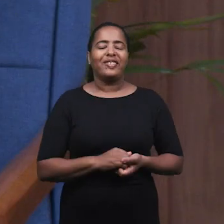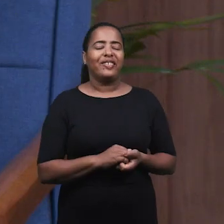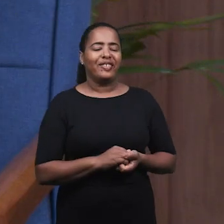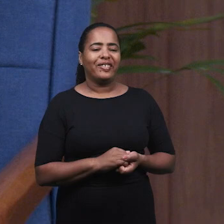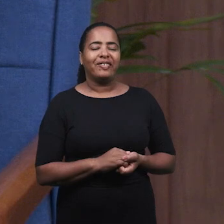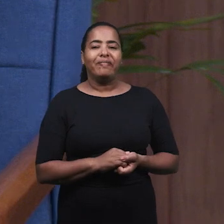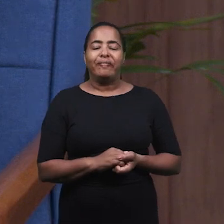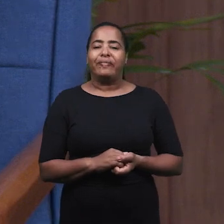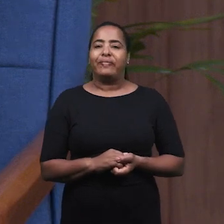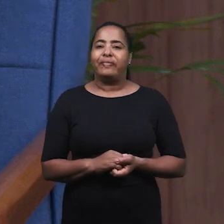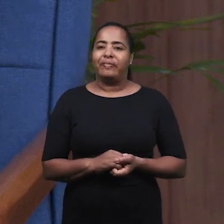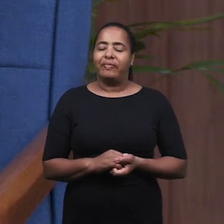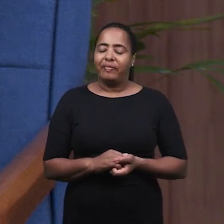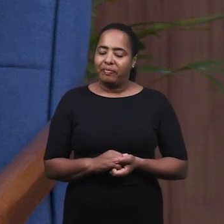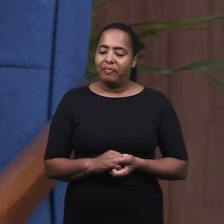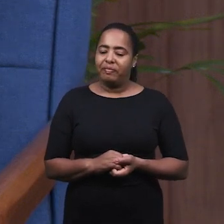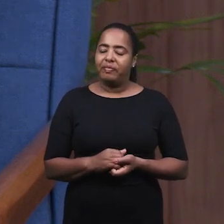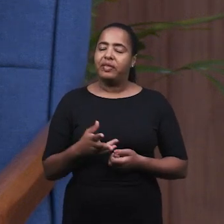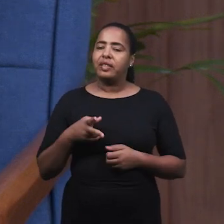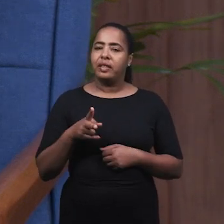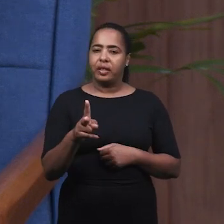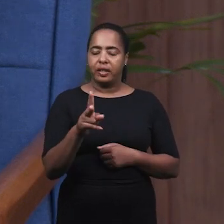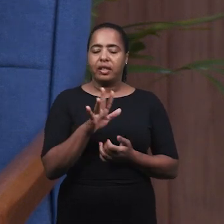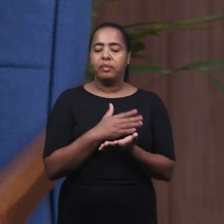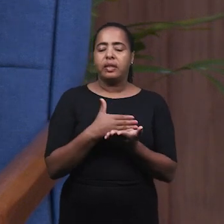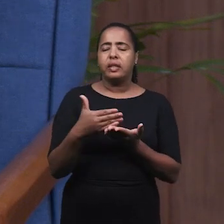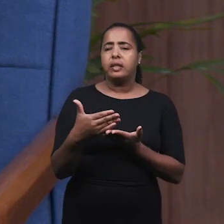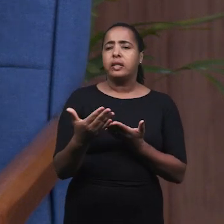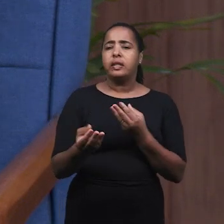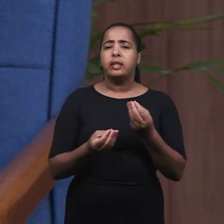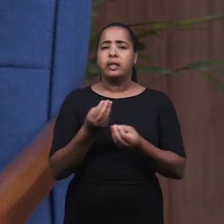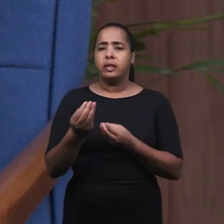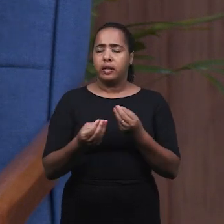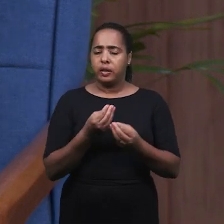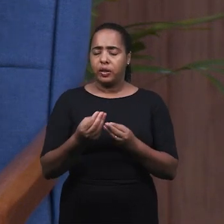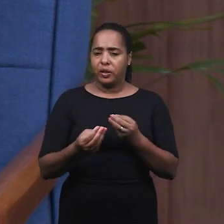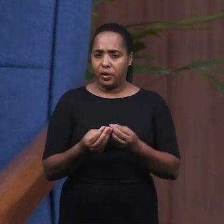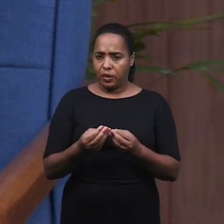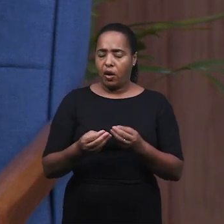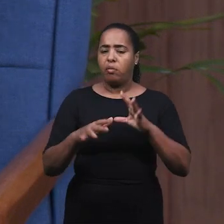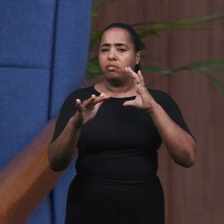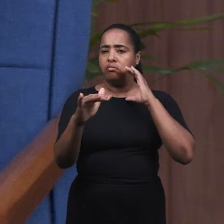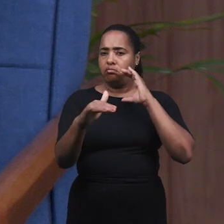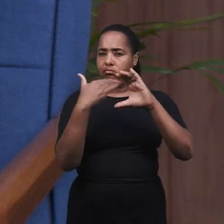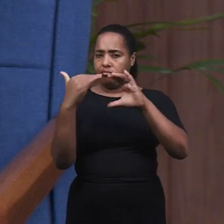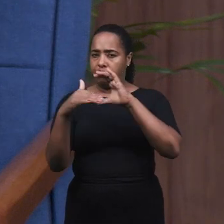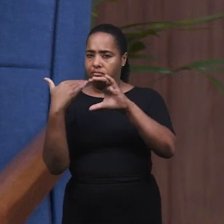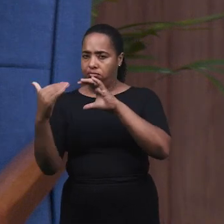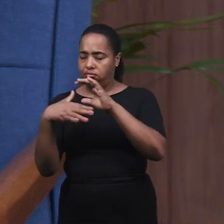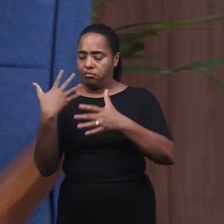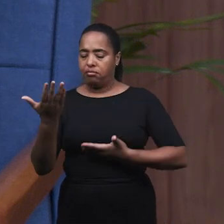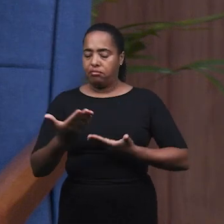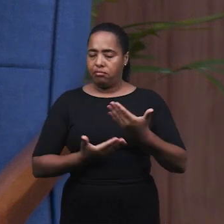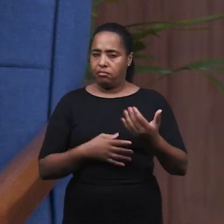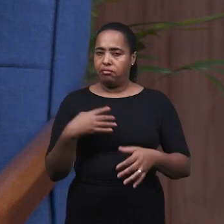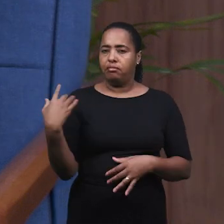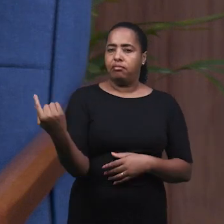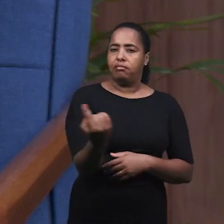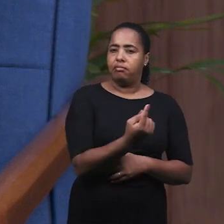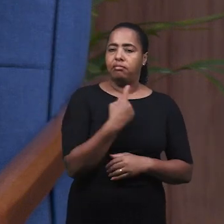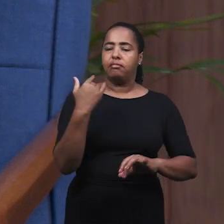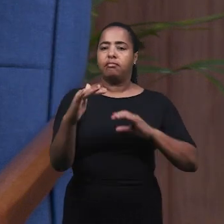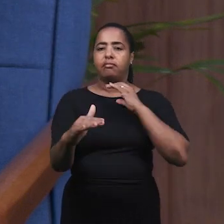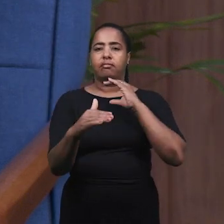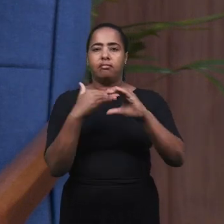pas? Très bien. Alors, nous commençons toujours à parler ici des participations qui nous sont envoyées.